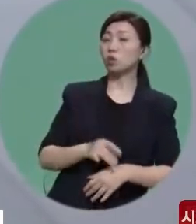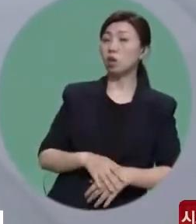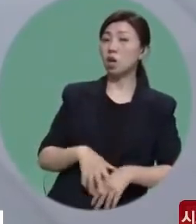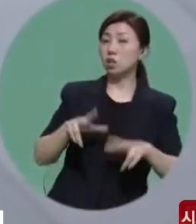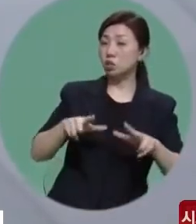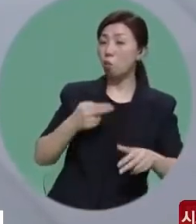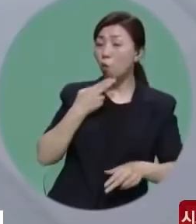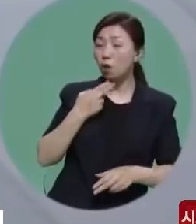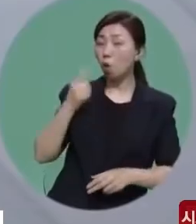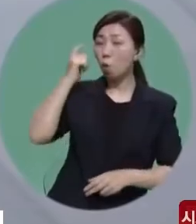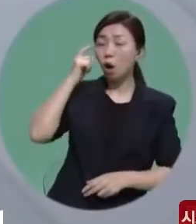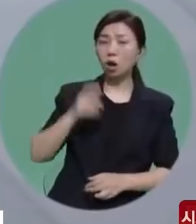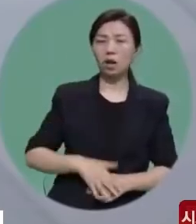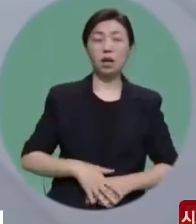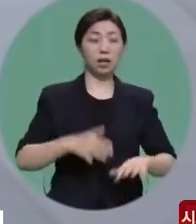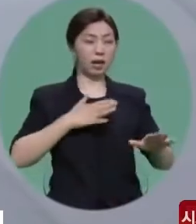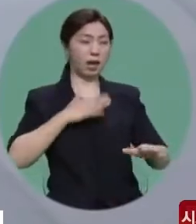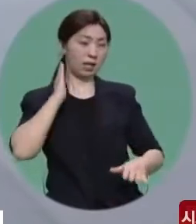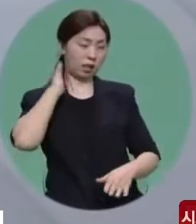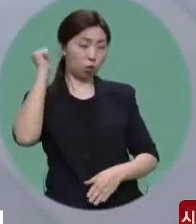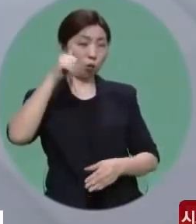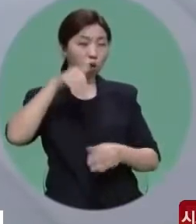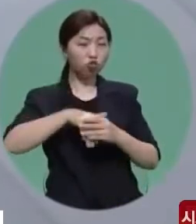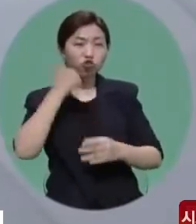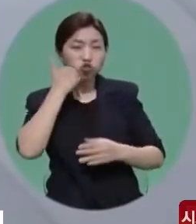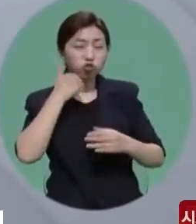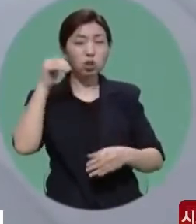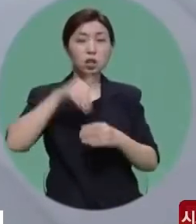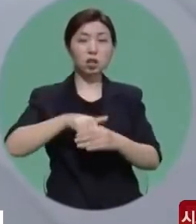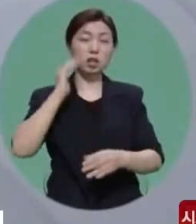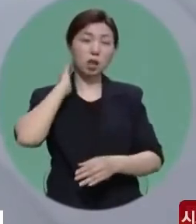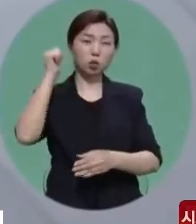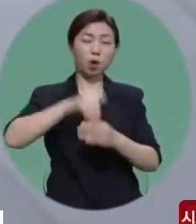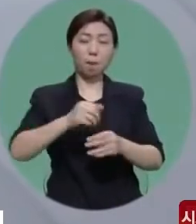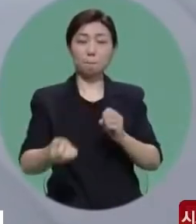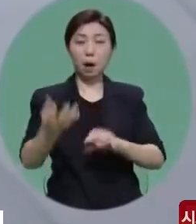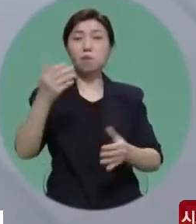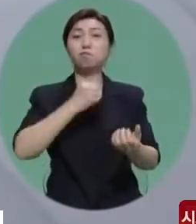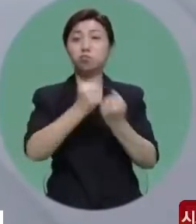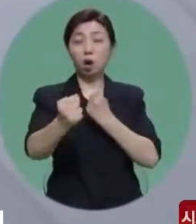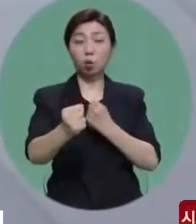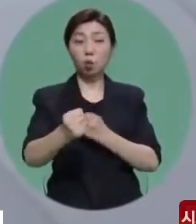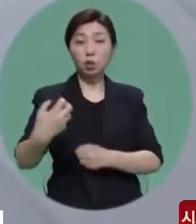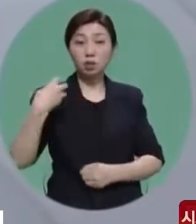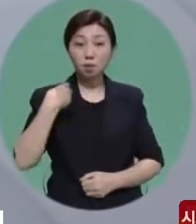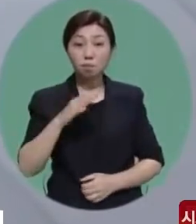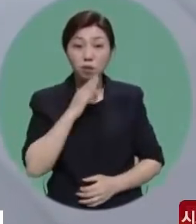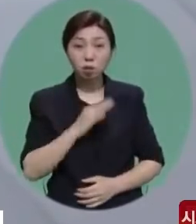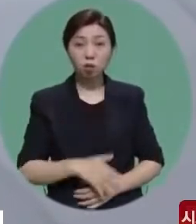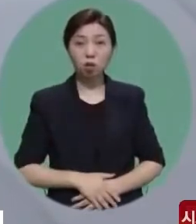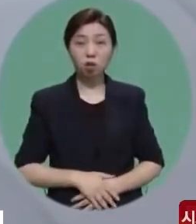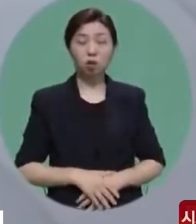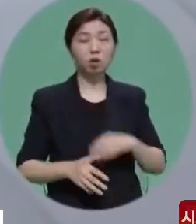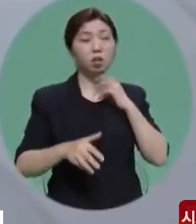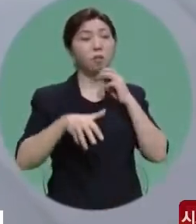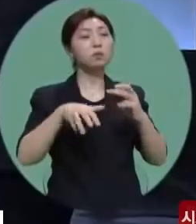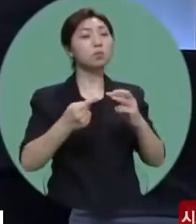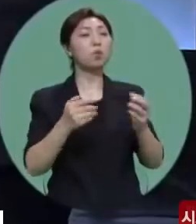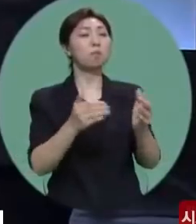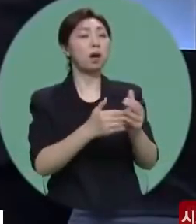나오면 600 이 당선돼 도 책임 지죠 자 이제 30조 들었으니까 넘어가겠습니다 대답을 안